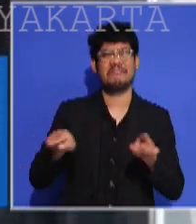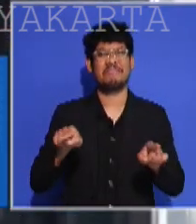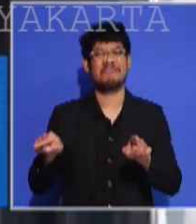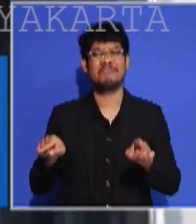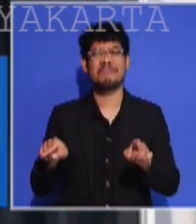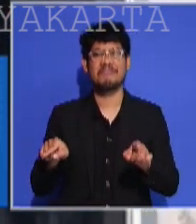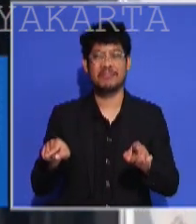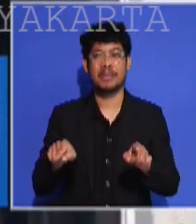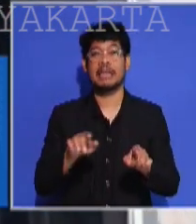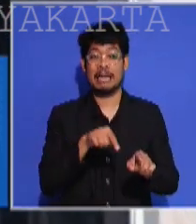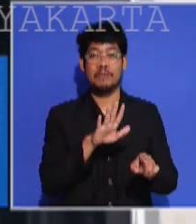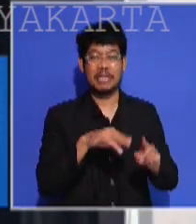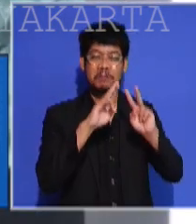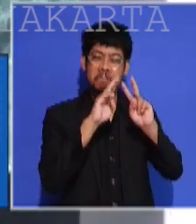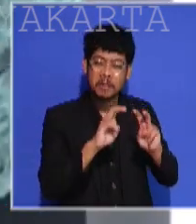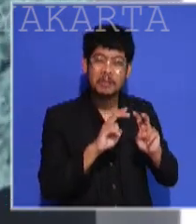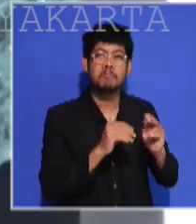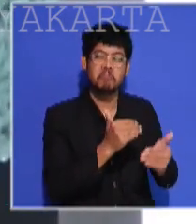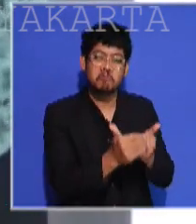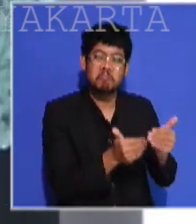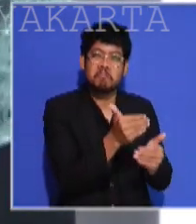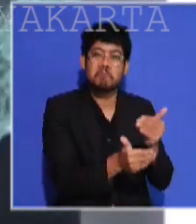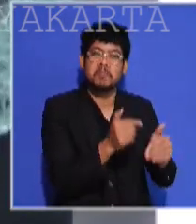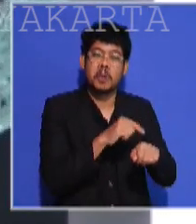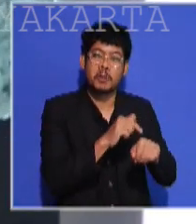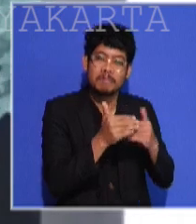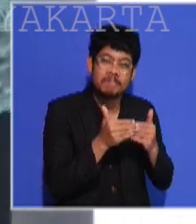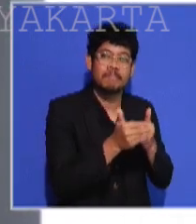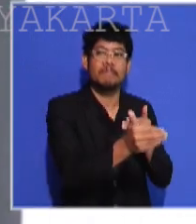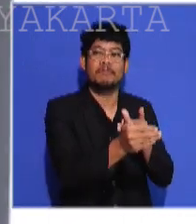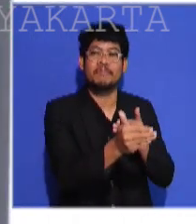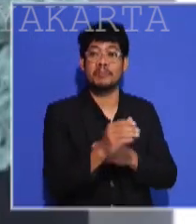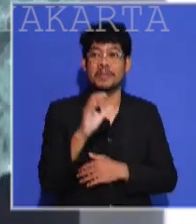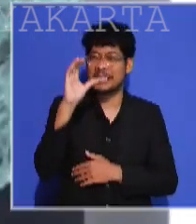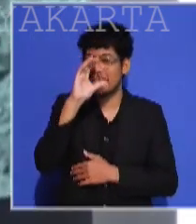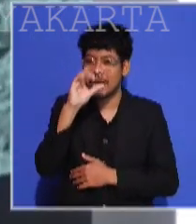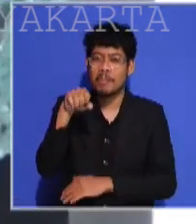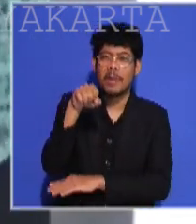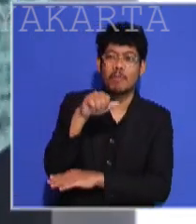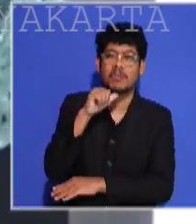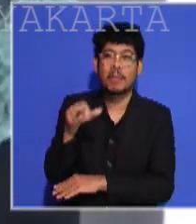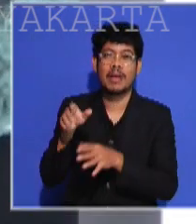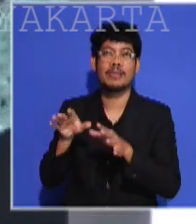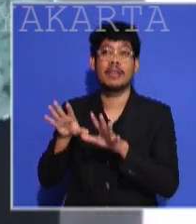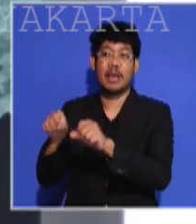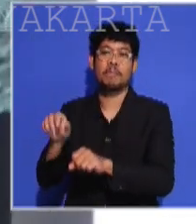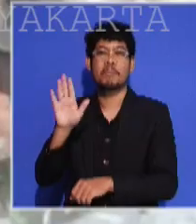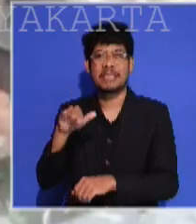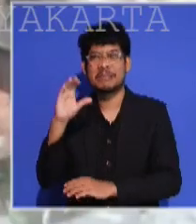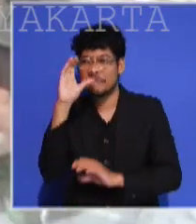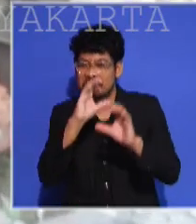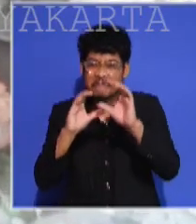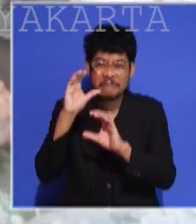penyelidikan oleh satuan Reskrim poloresta Magelang dan masih memburu para pelaku penganiayaan demikian Dian Adi TVRI